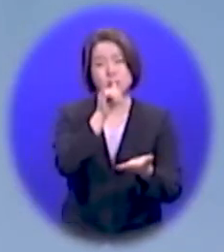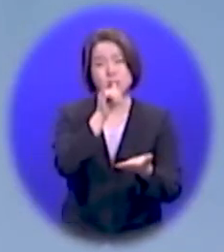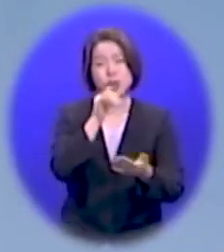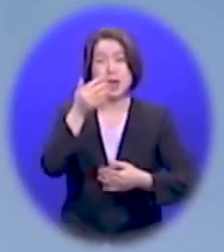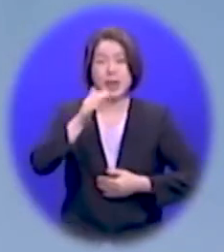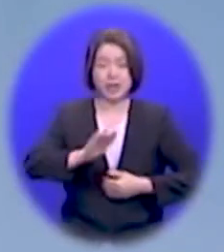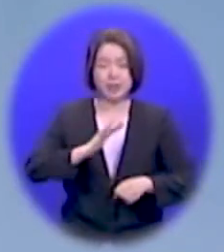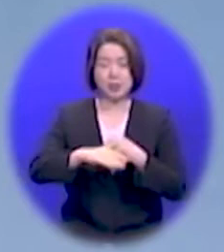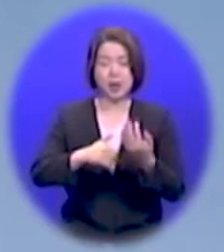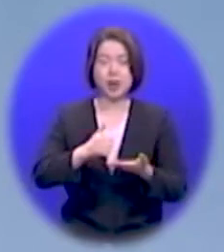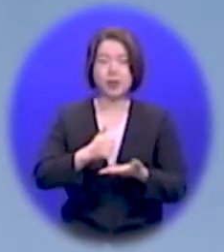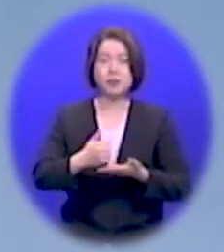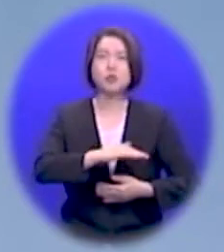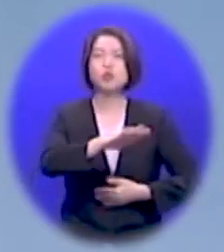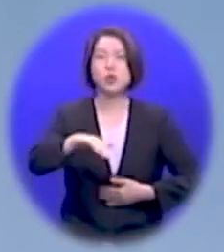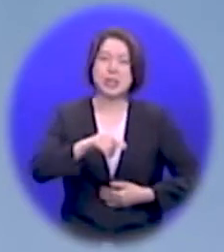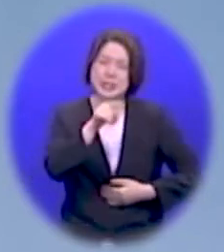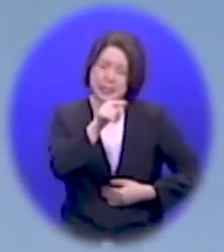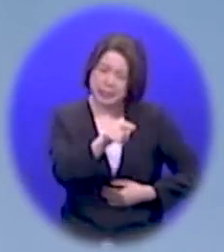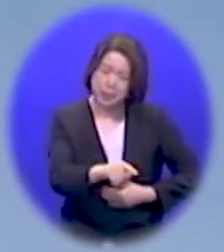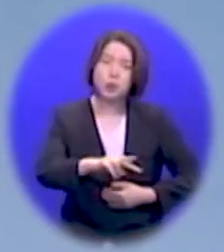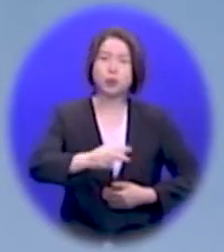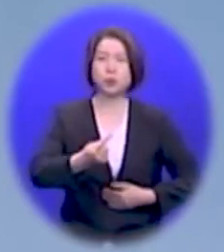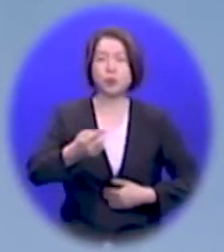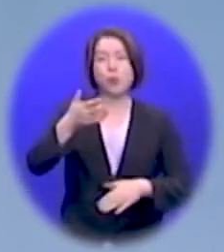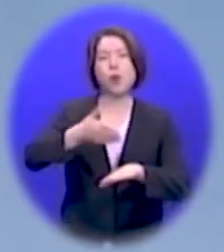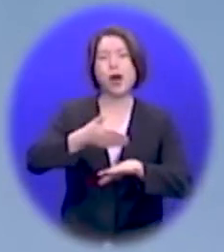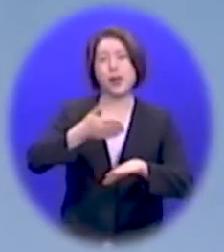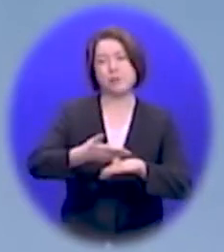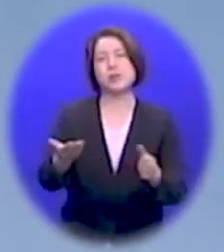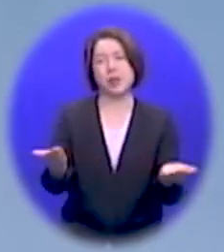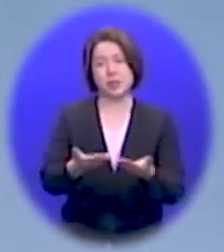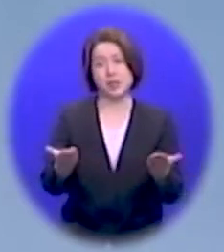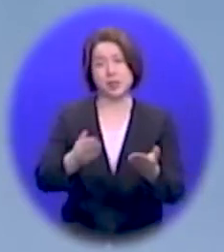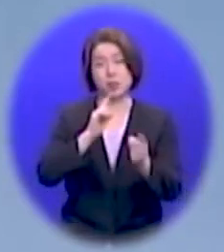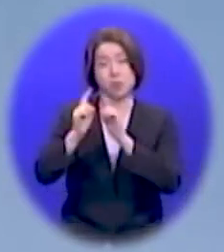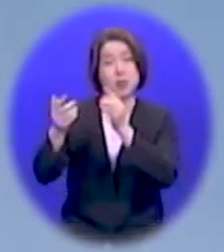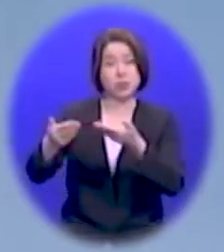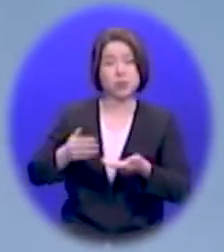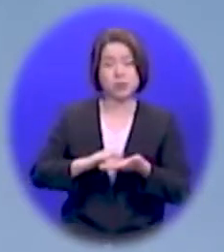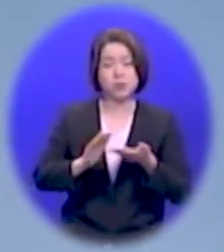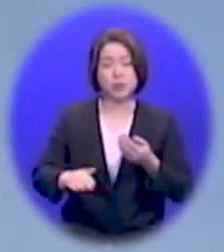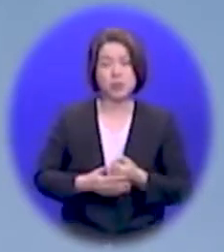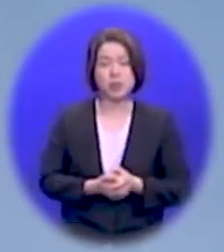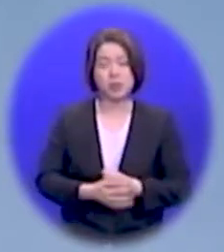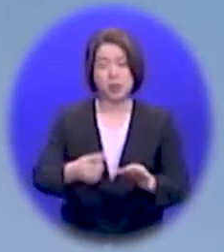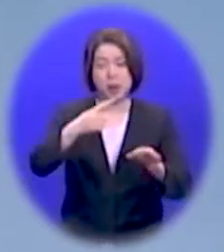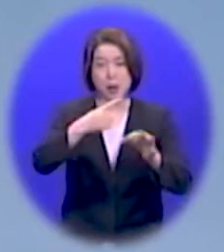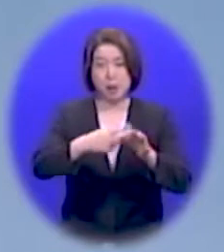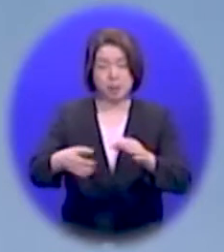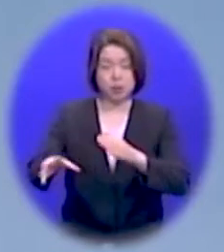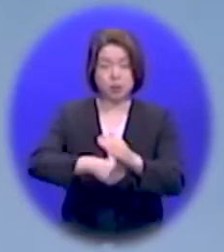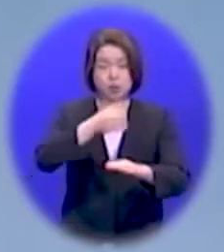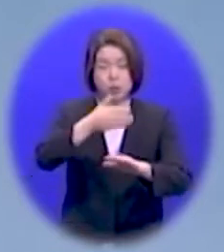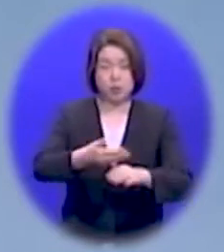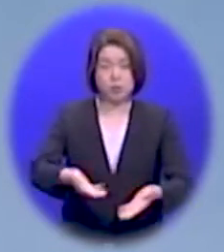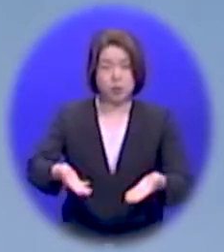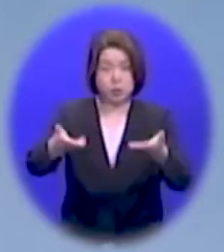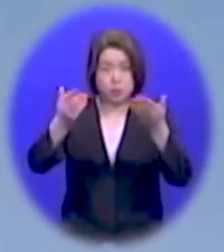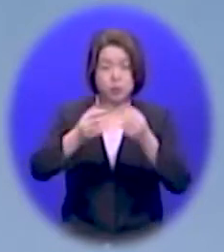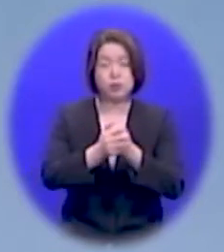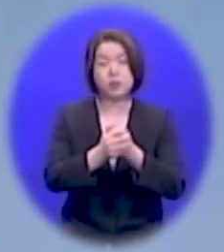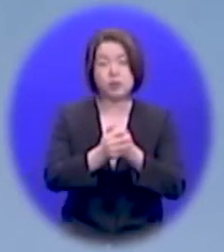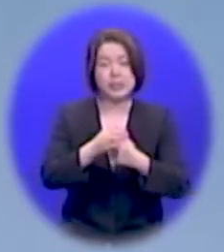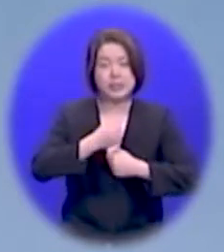우리에게 그 조차도 감사할 일들이 야 맥주 감사 주일을 지키게 하신 하나님의